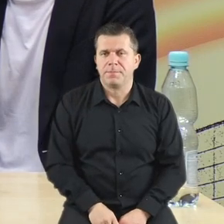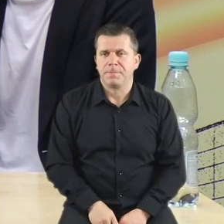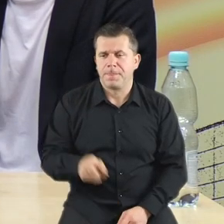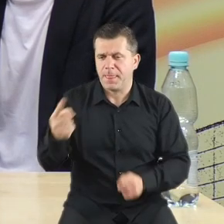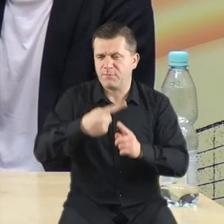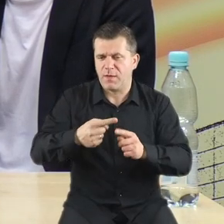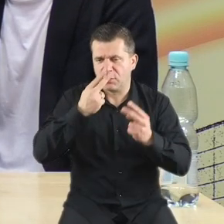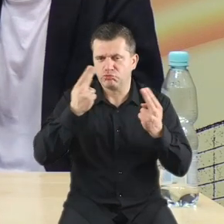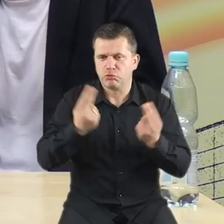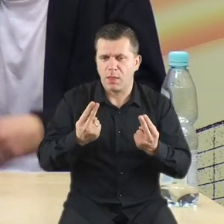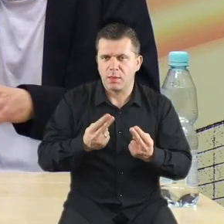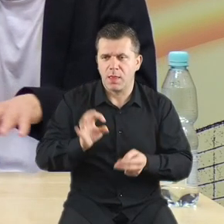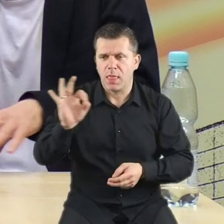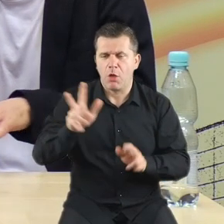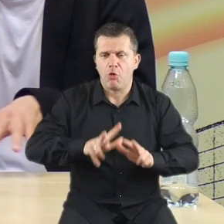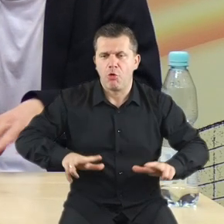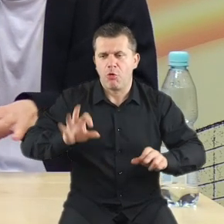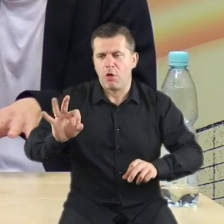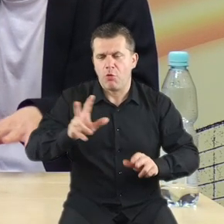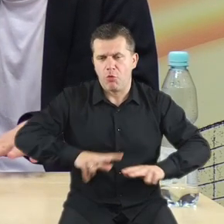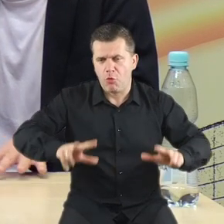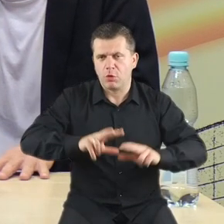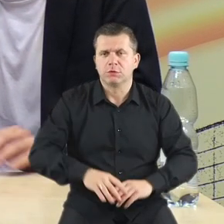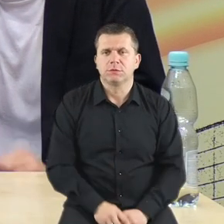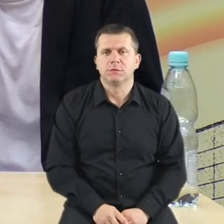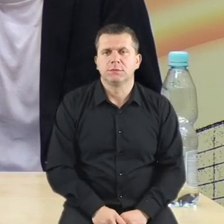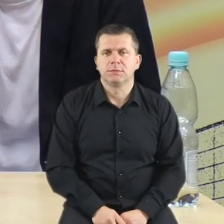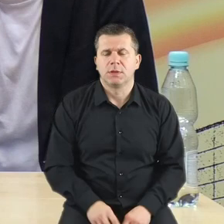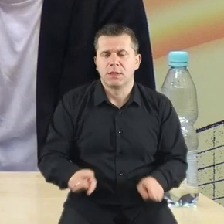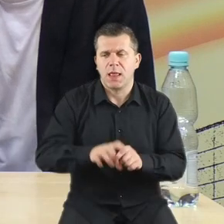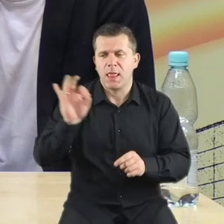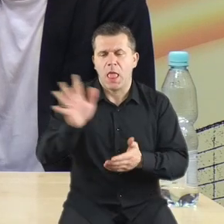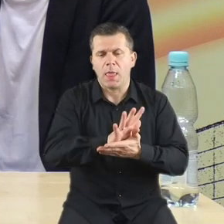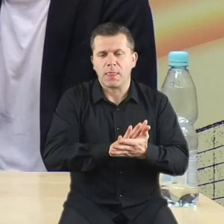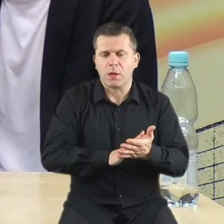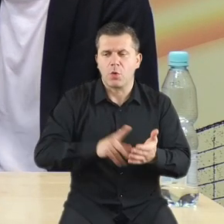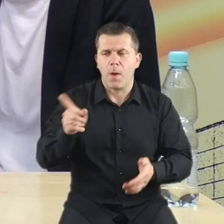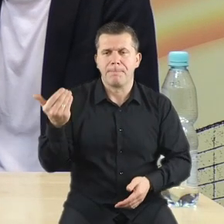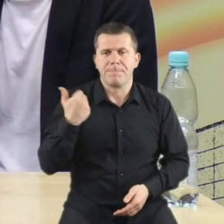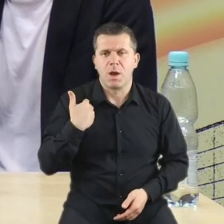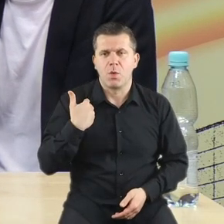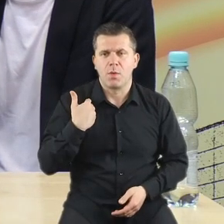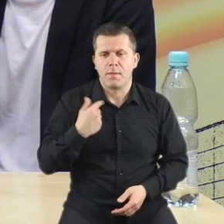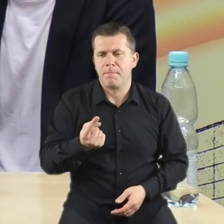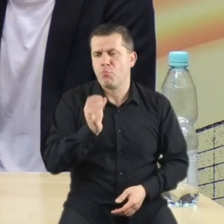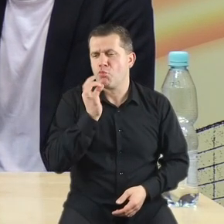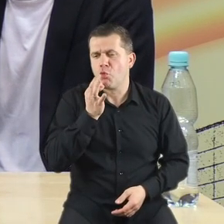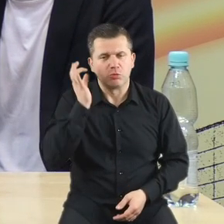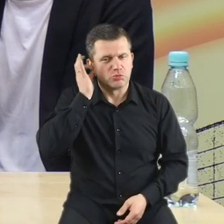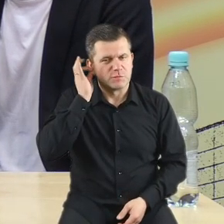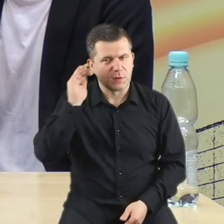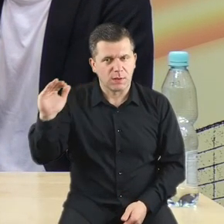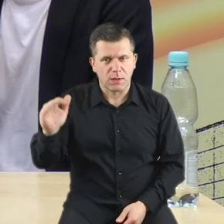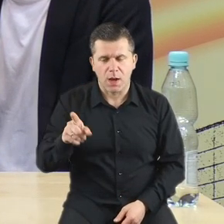dzienników jej rodziny i też jej tekst jest, ona była jako 11-letnia dziewczynka w powstaniu.